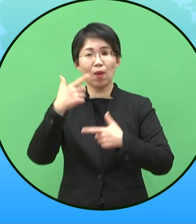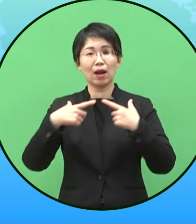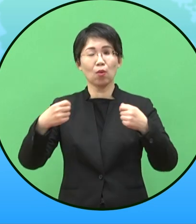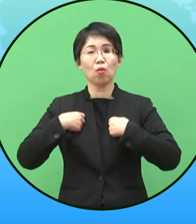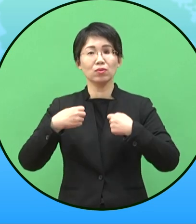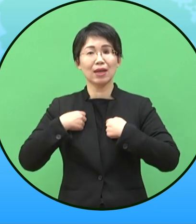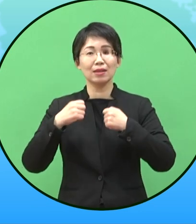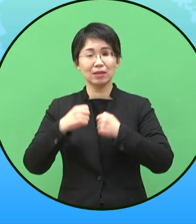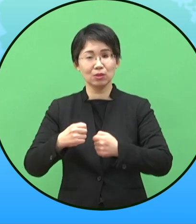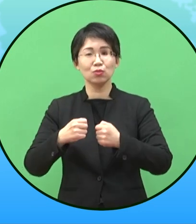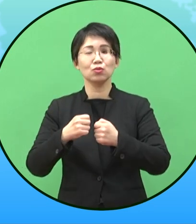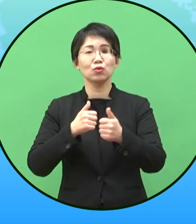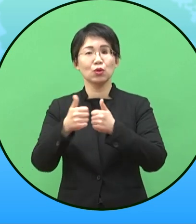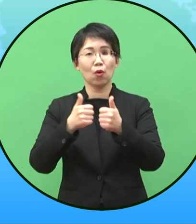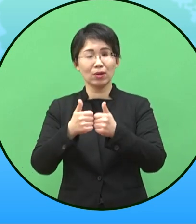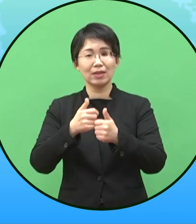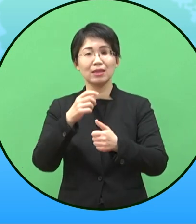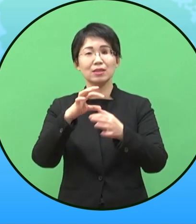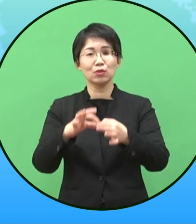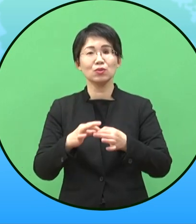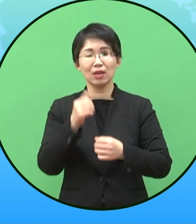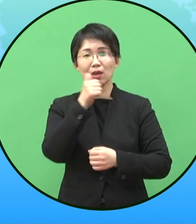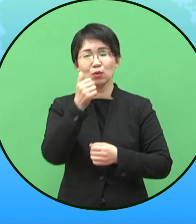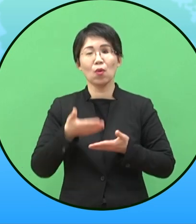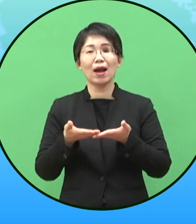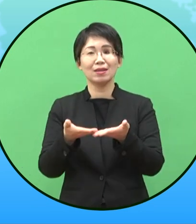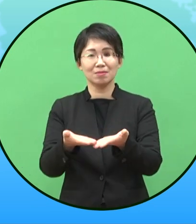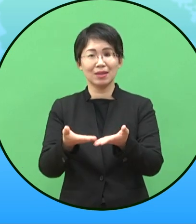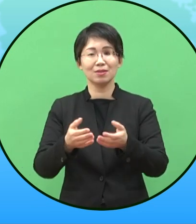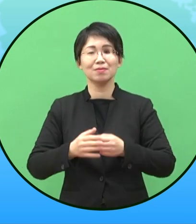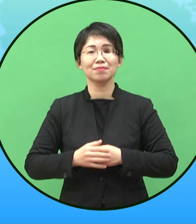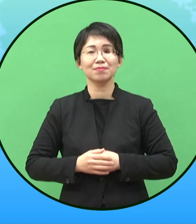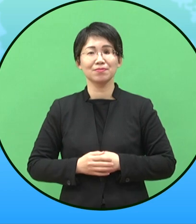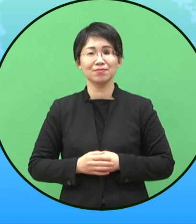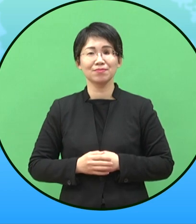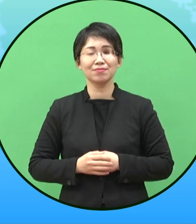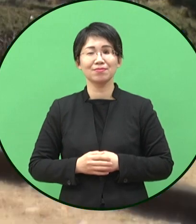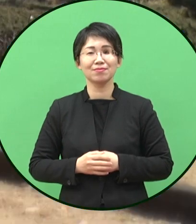する競技などについてご紹介します。